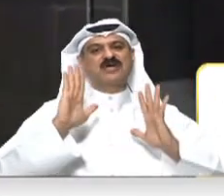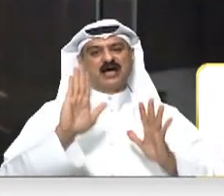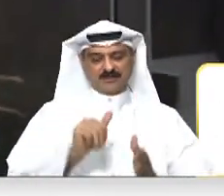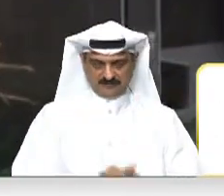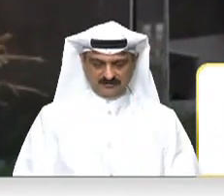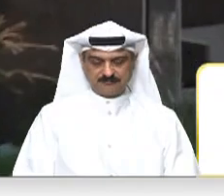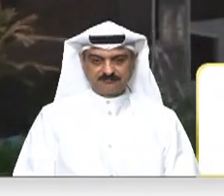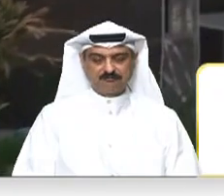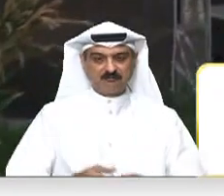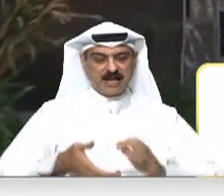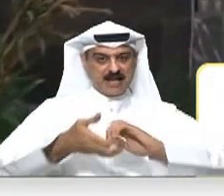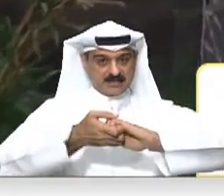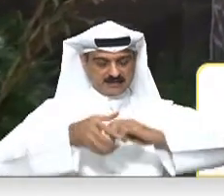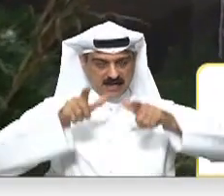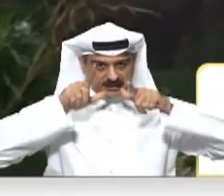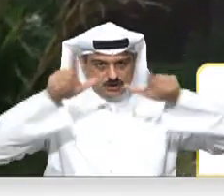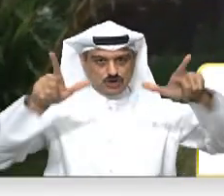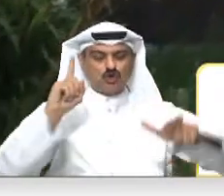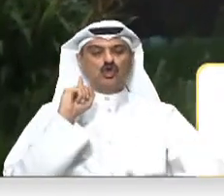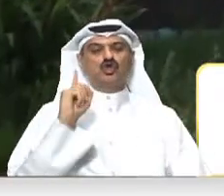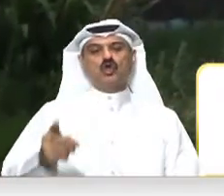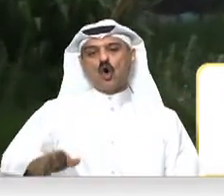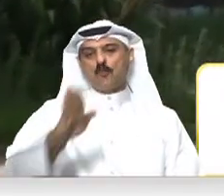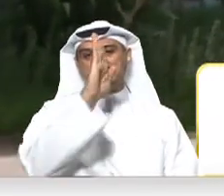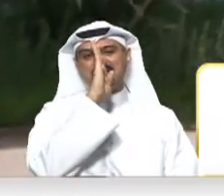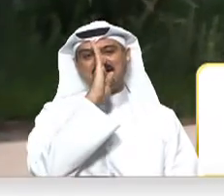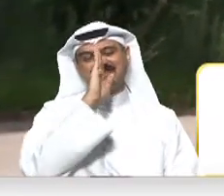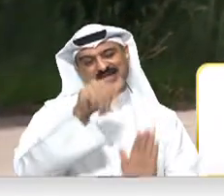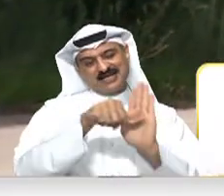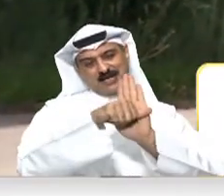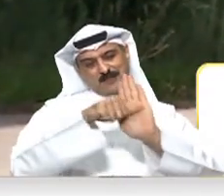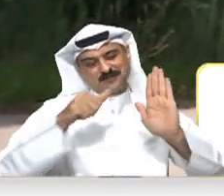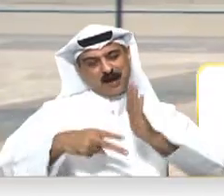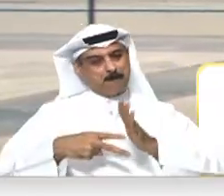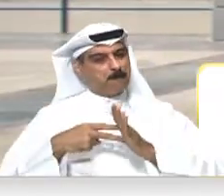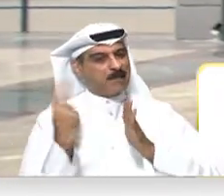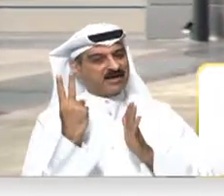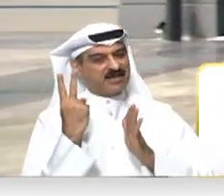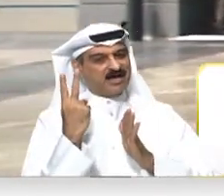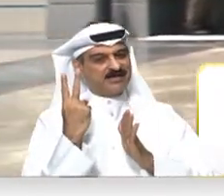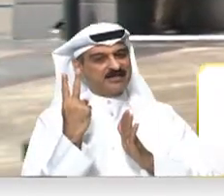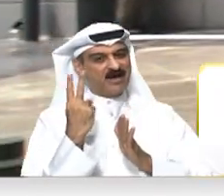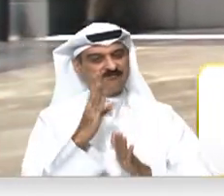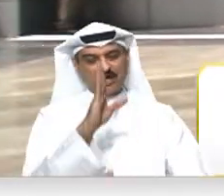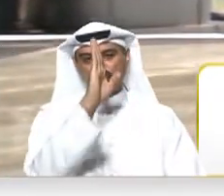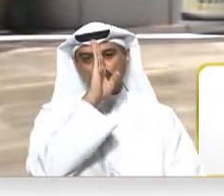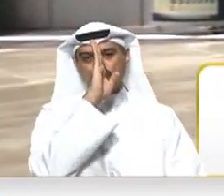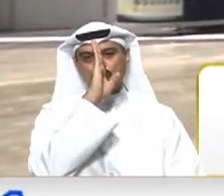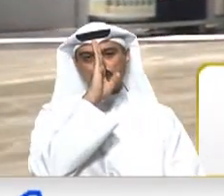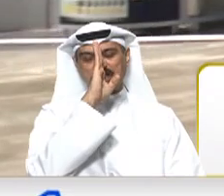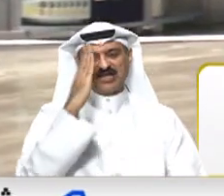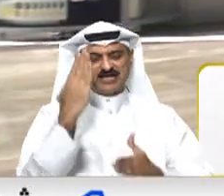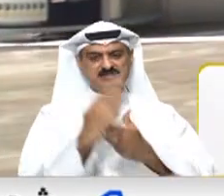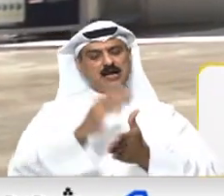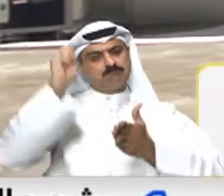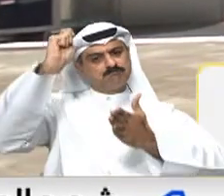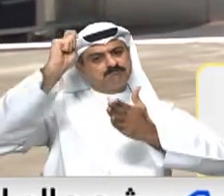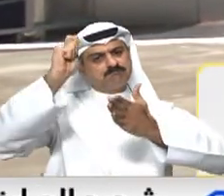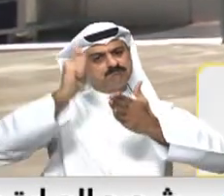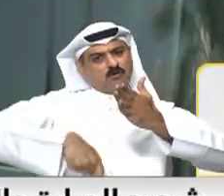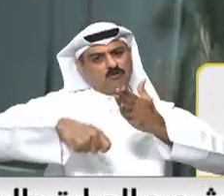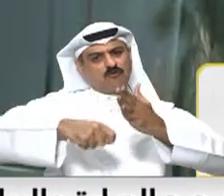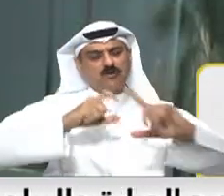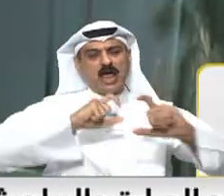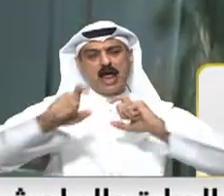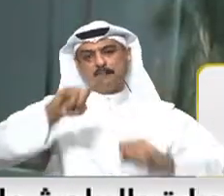اعمالها يوم الاثنين المقبل الموافق 8 يوليو بناء على التعميم الصادر عن بنك